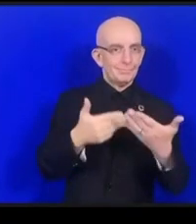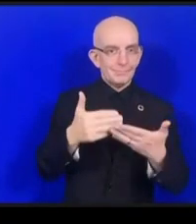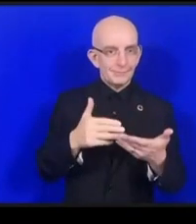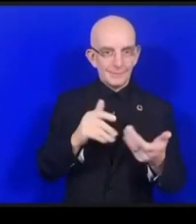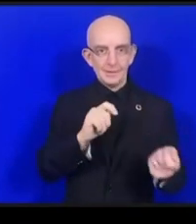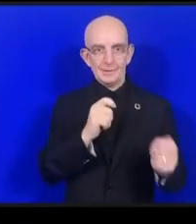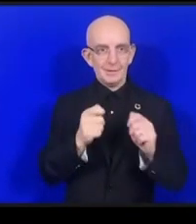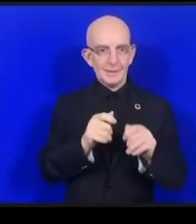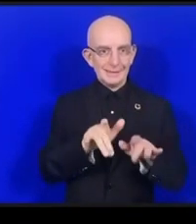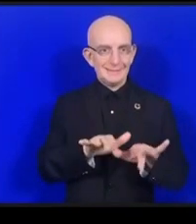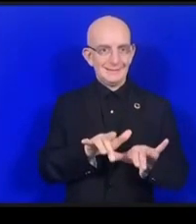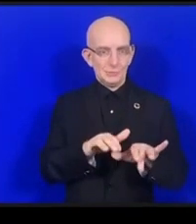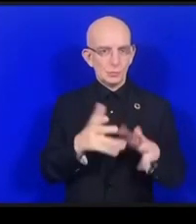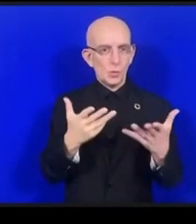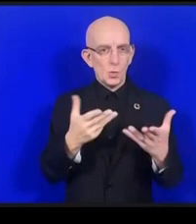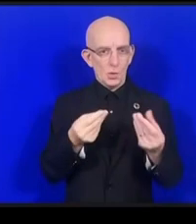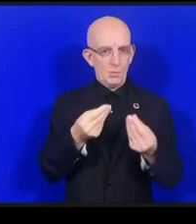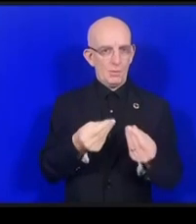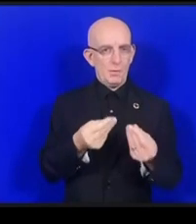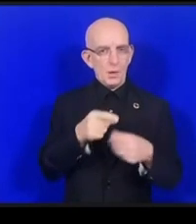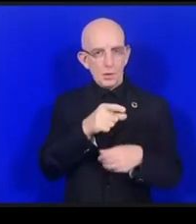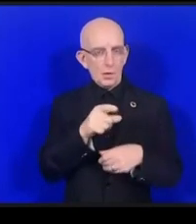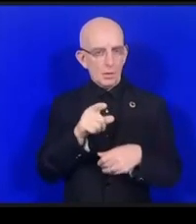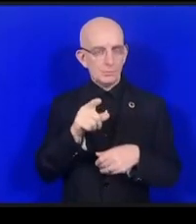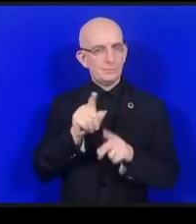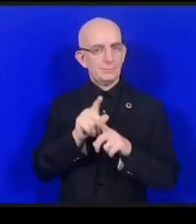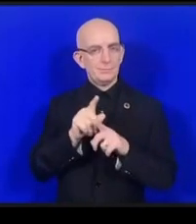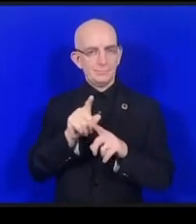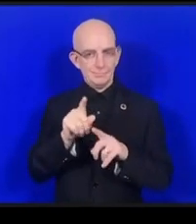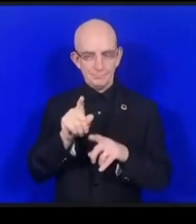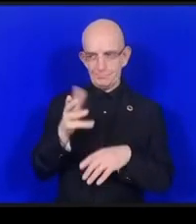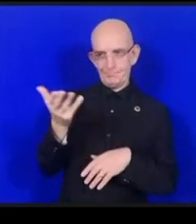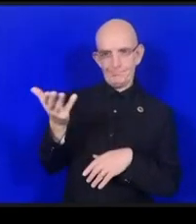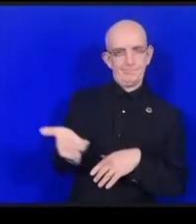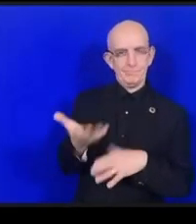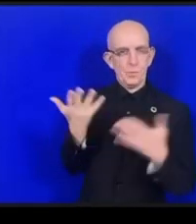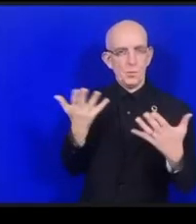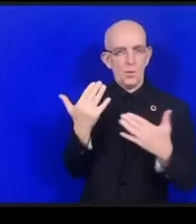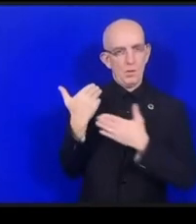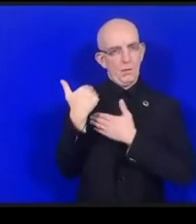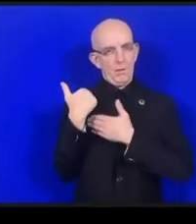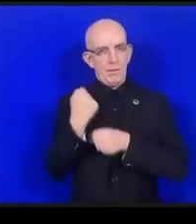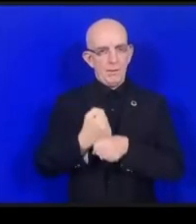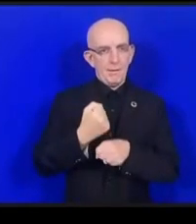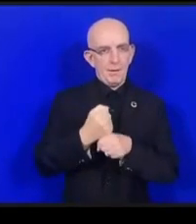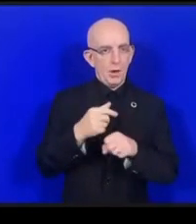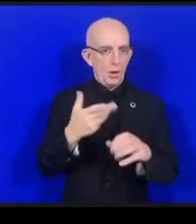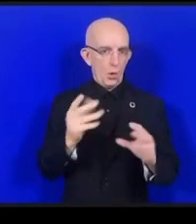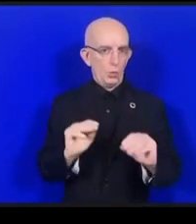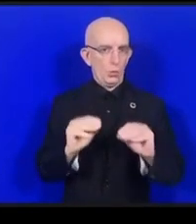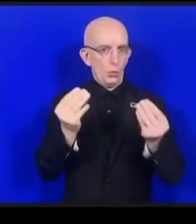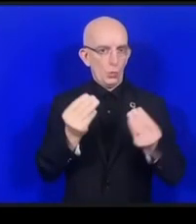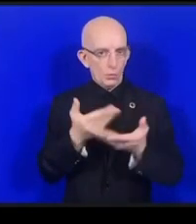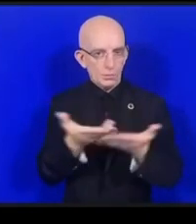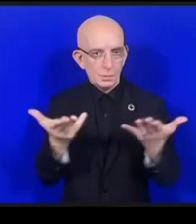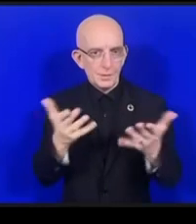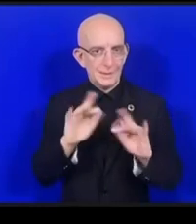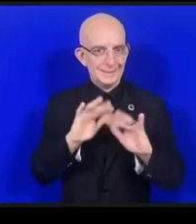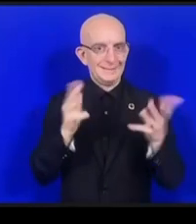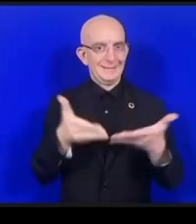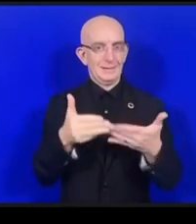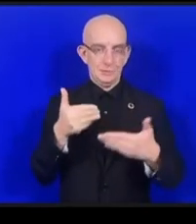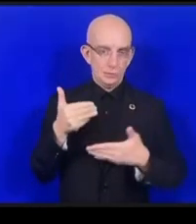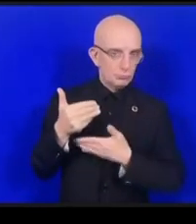молодёжи в деле ускорения достижения цур и какие надежды и ожидания вкладывает